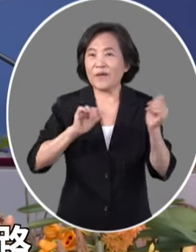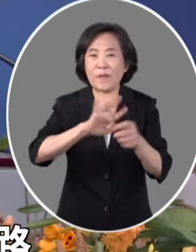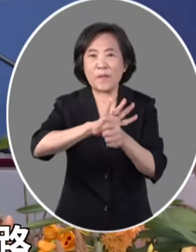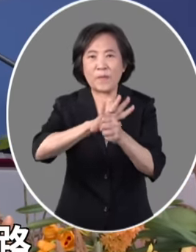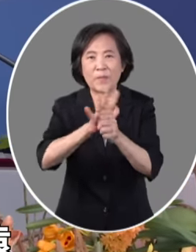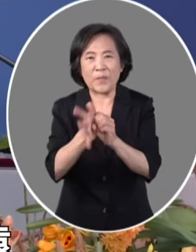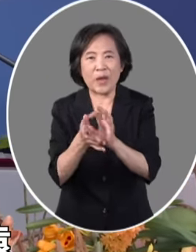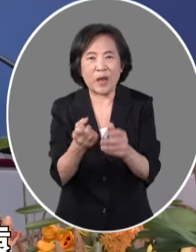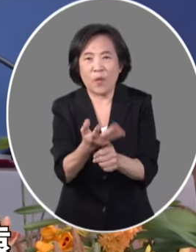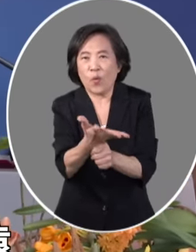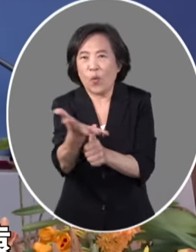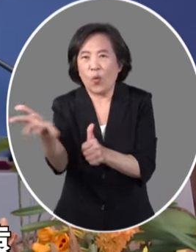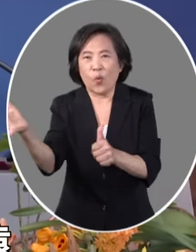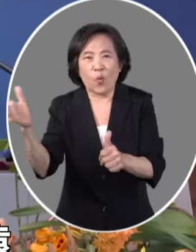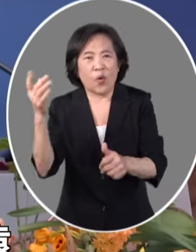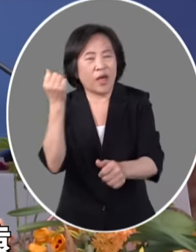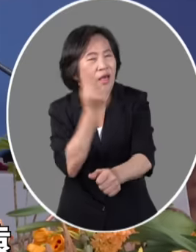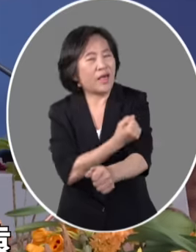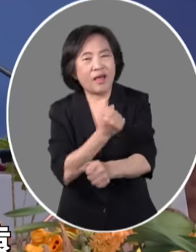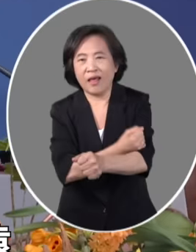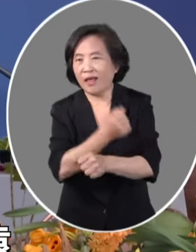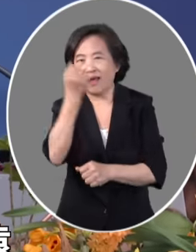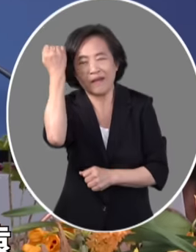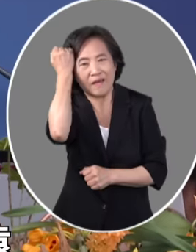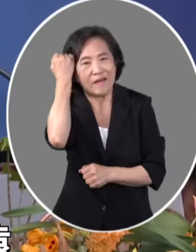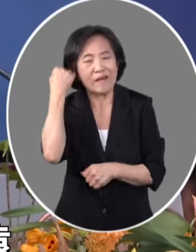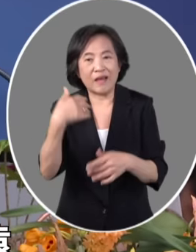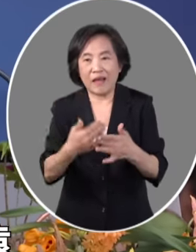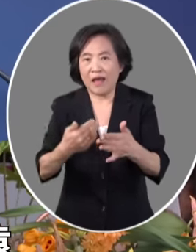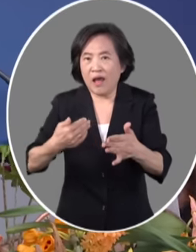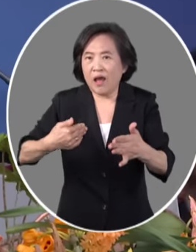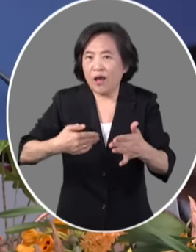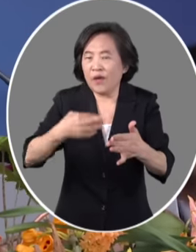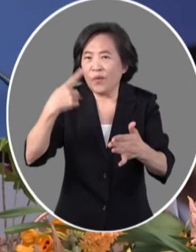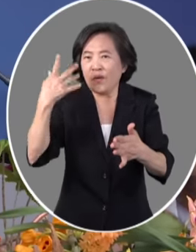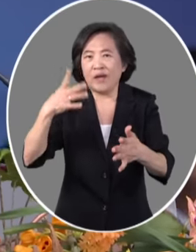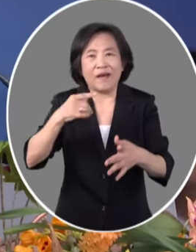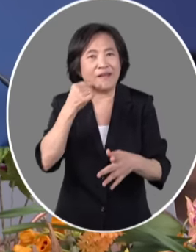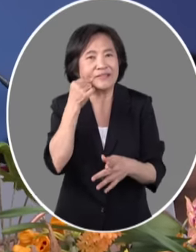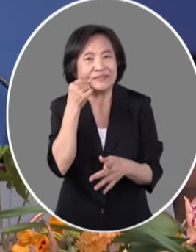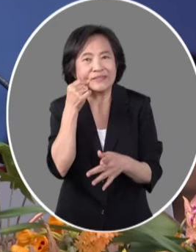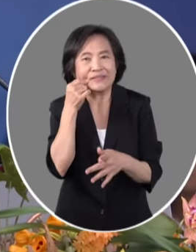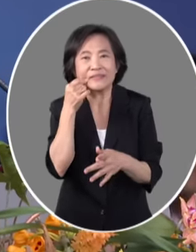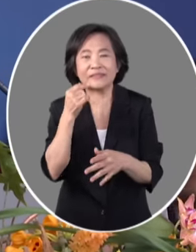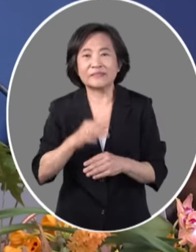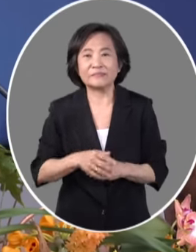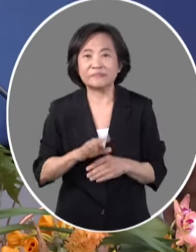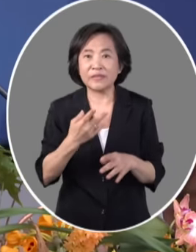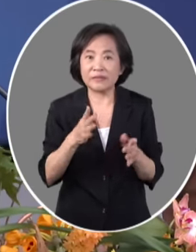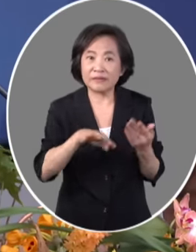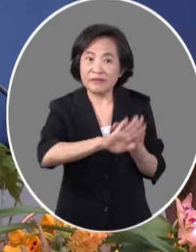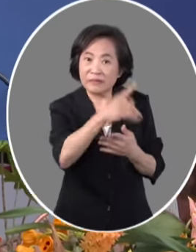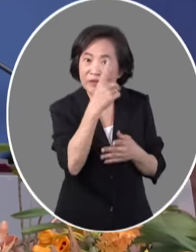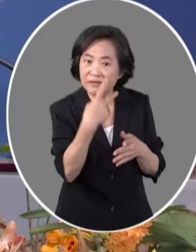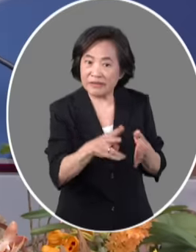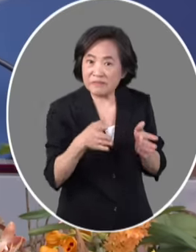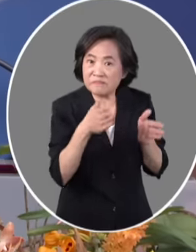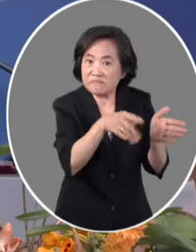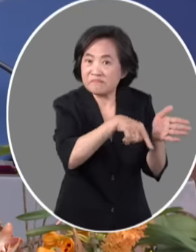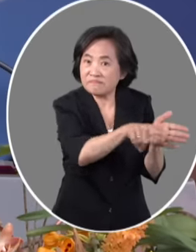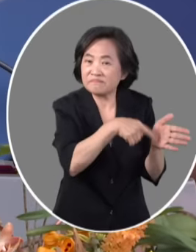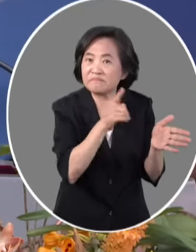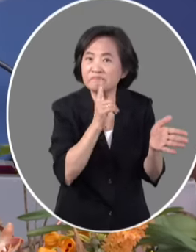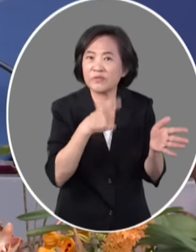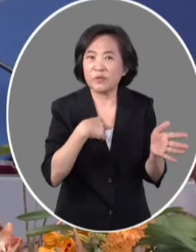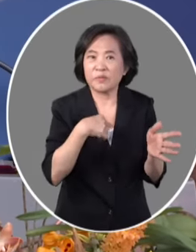之路，仿佛那一段路走得很遥远，然而有另一条艰辛的路，我们